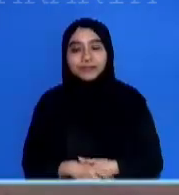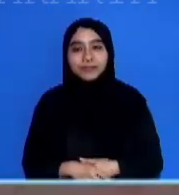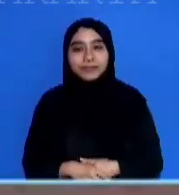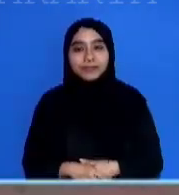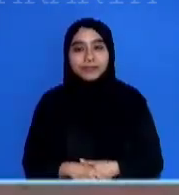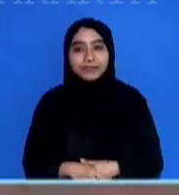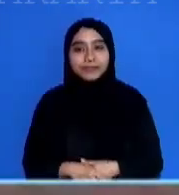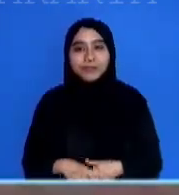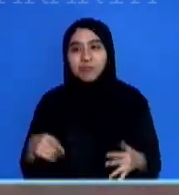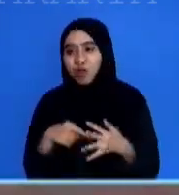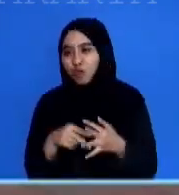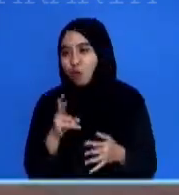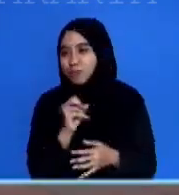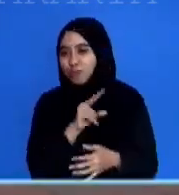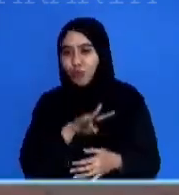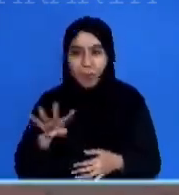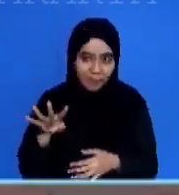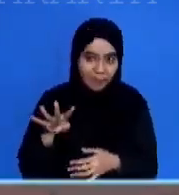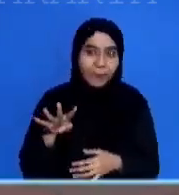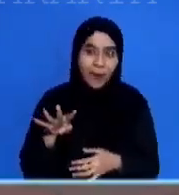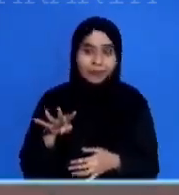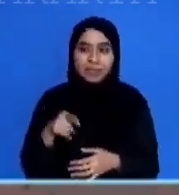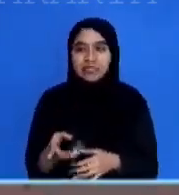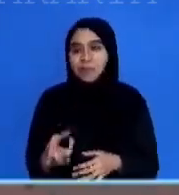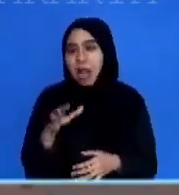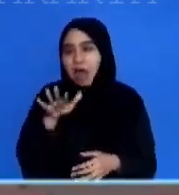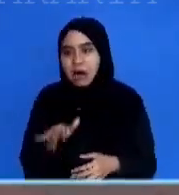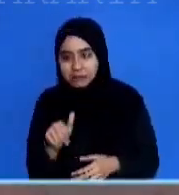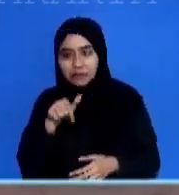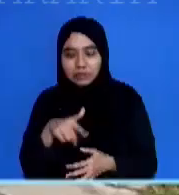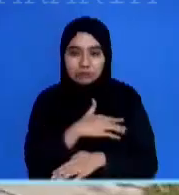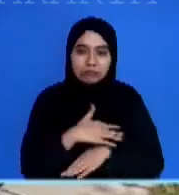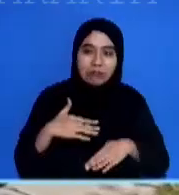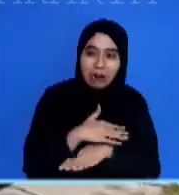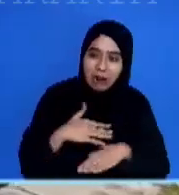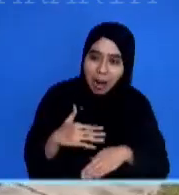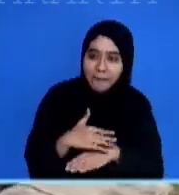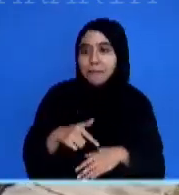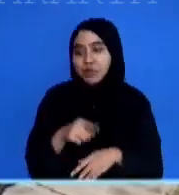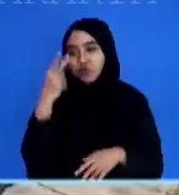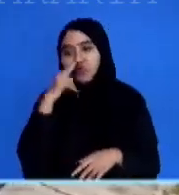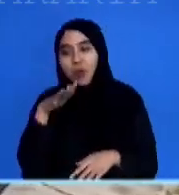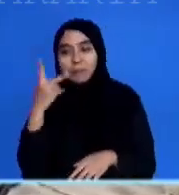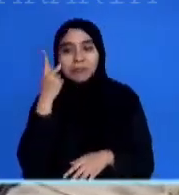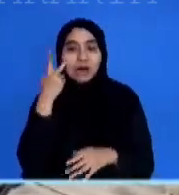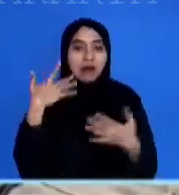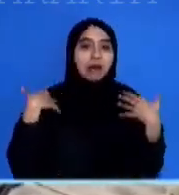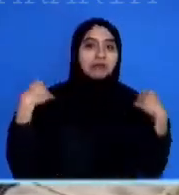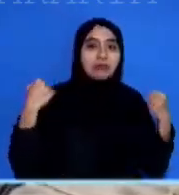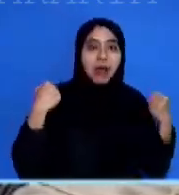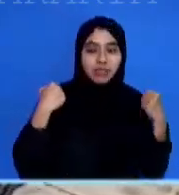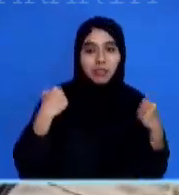Pemungutan suara pemilu 2024 tinggal menghitung hari. Senam menjadi salah satu pilihan untuk menjaga kesehatan Satuan Perlindungan Masyarakat